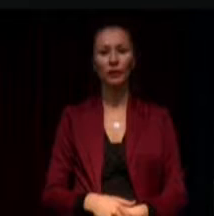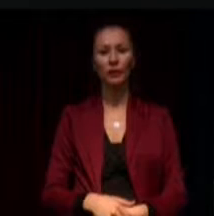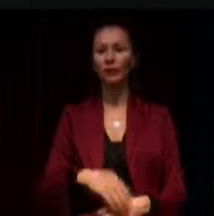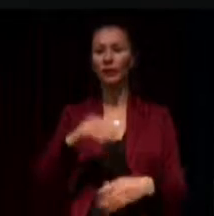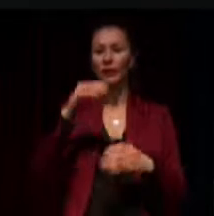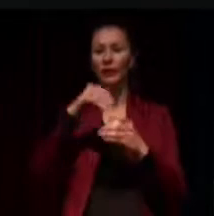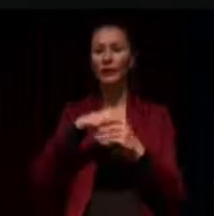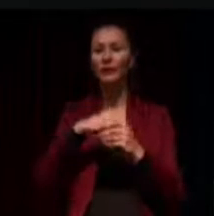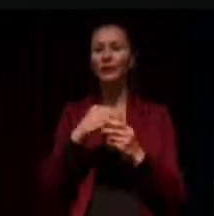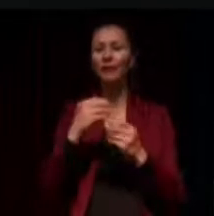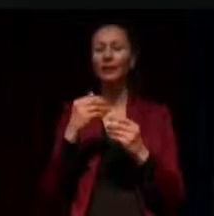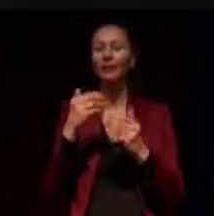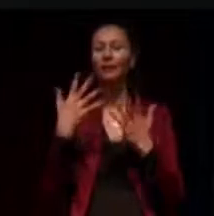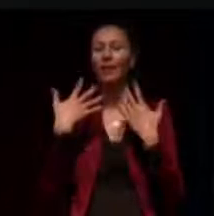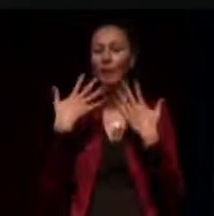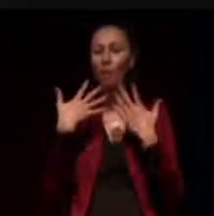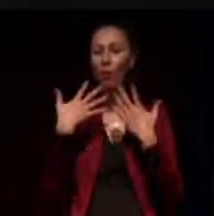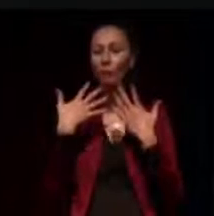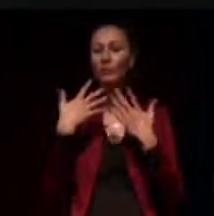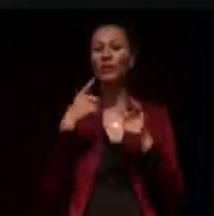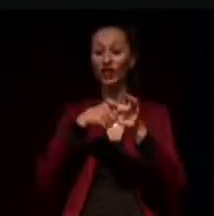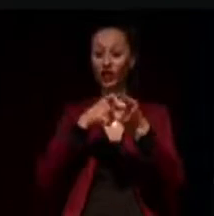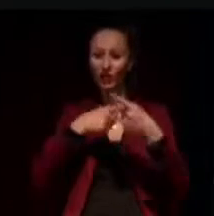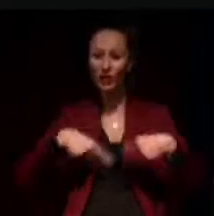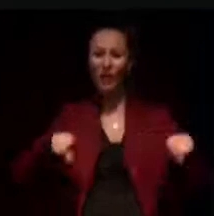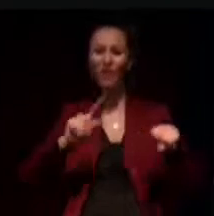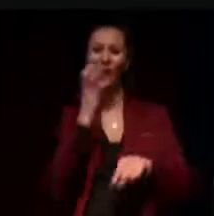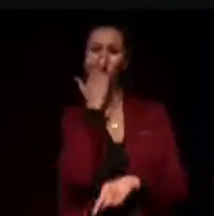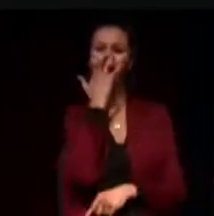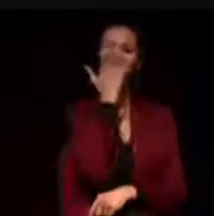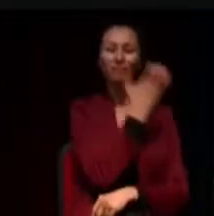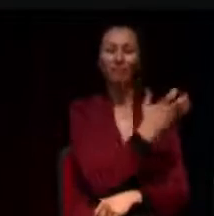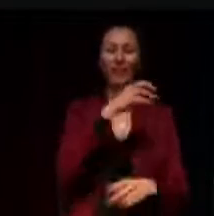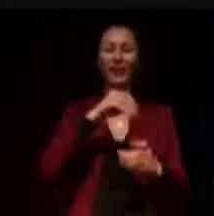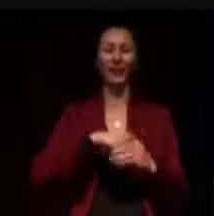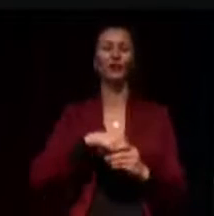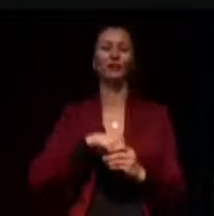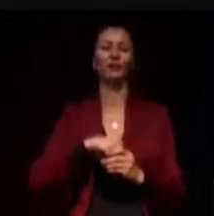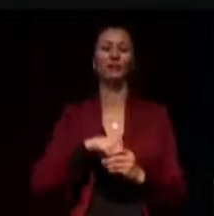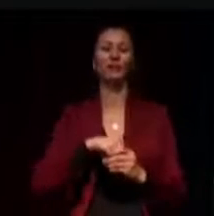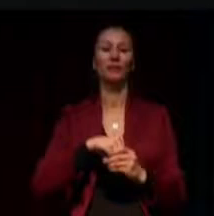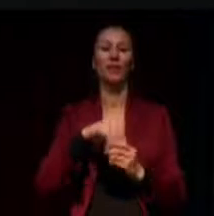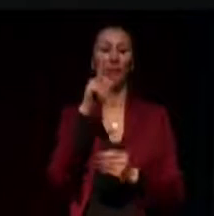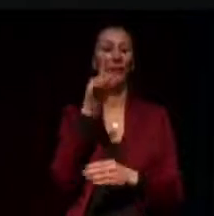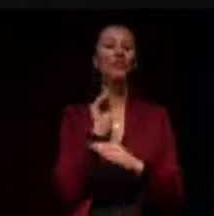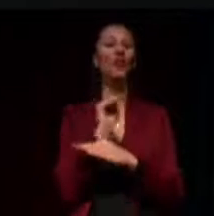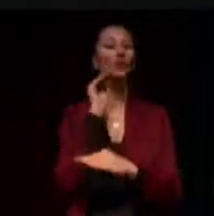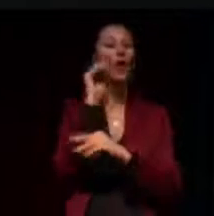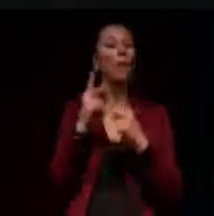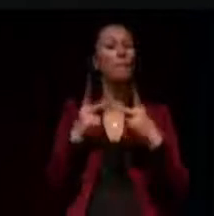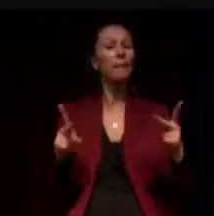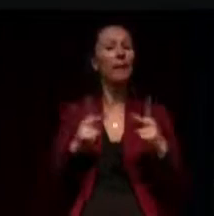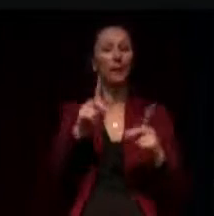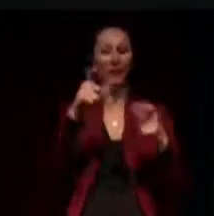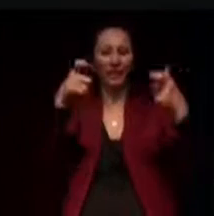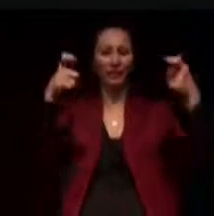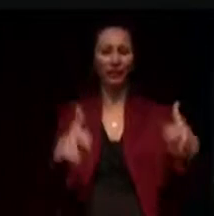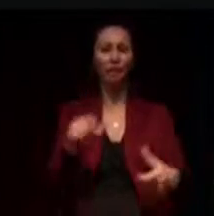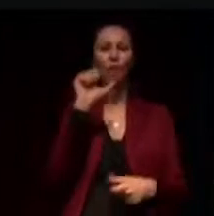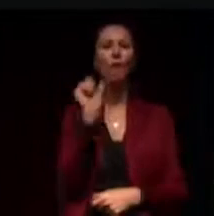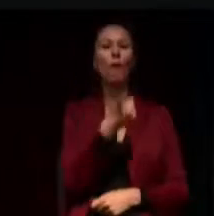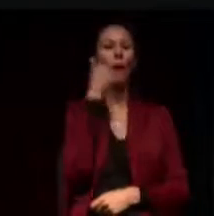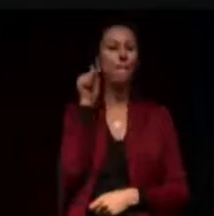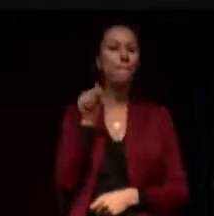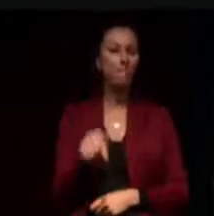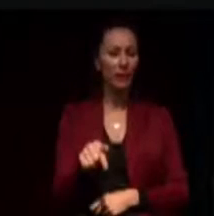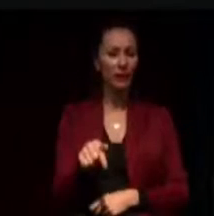Karbon salınımı azaltmak, çevreci bir yaşanabilir bir kent olmanın önemli özelliklerinden